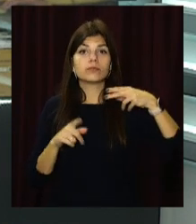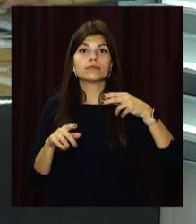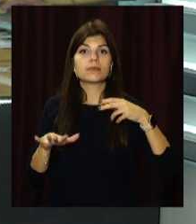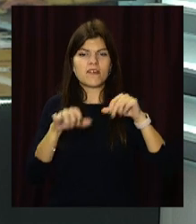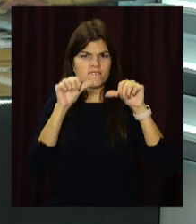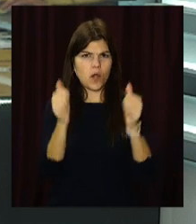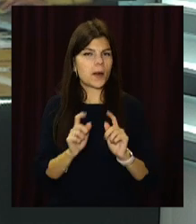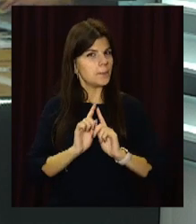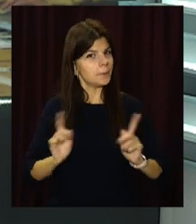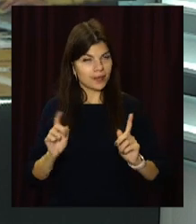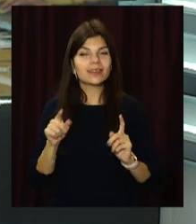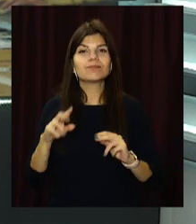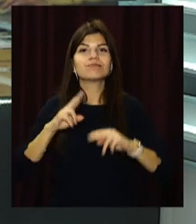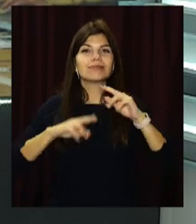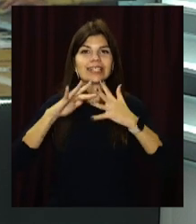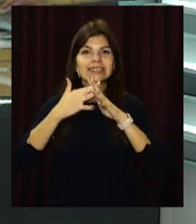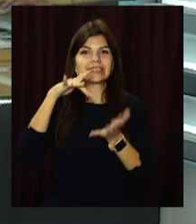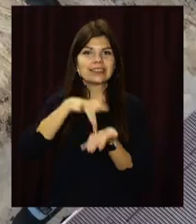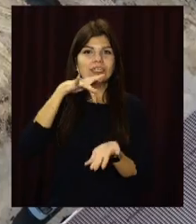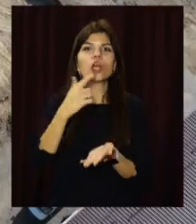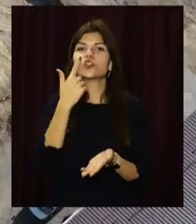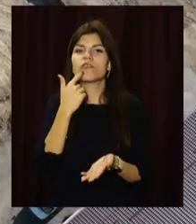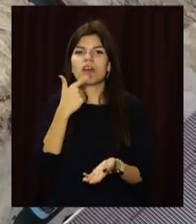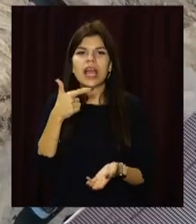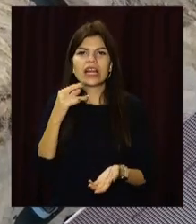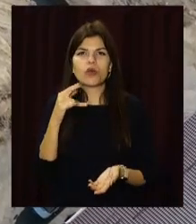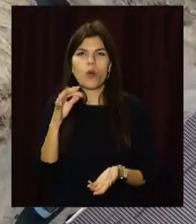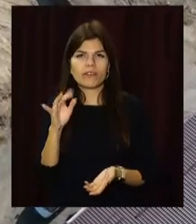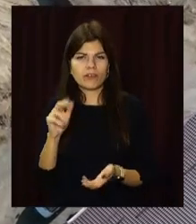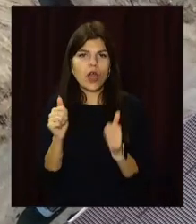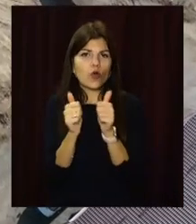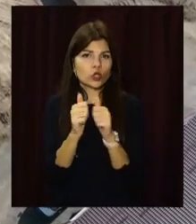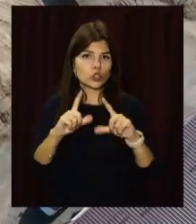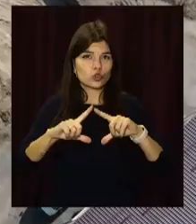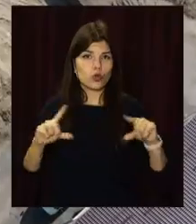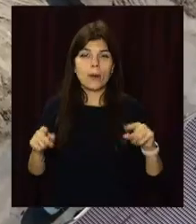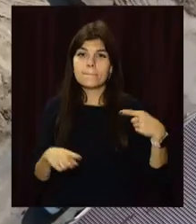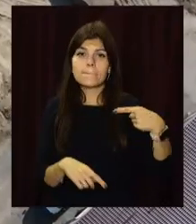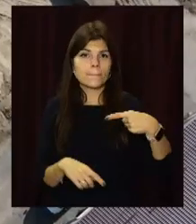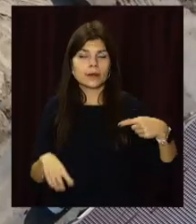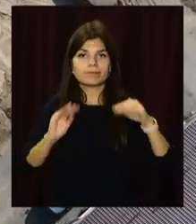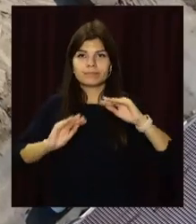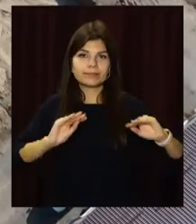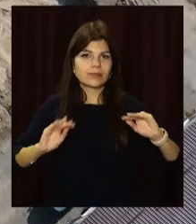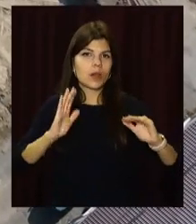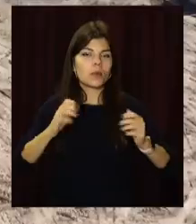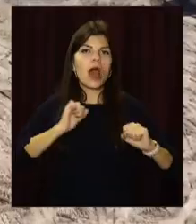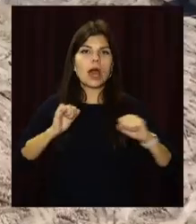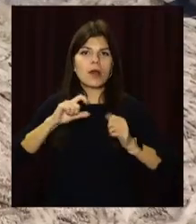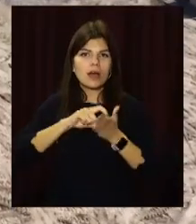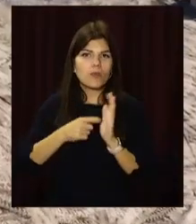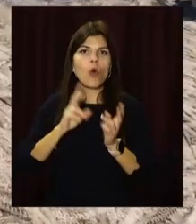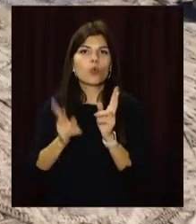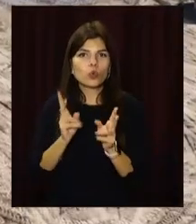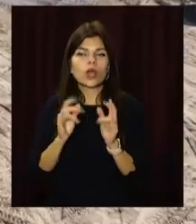нетрадиційної форми зводять майже у центрі селища Червоногригорівка, поряд зі школою. На першому поверсі розмістять адмінкабінети,